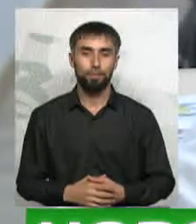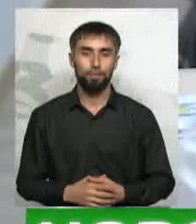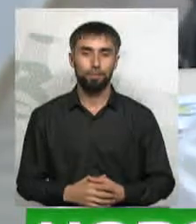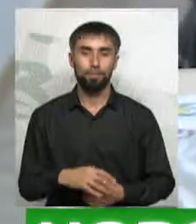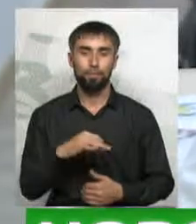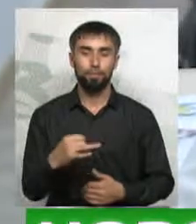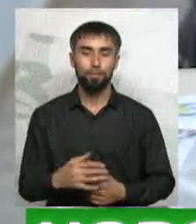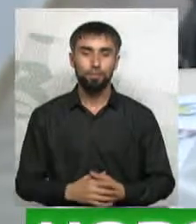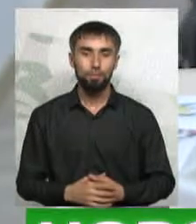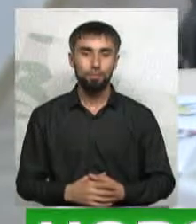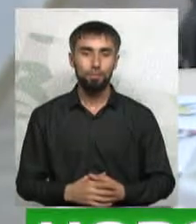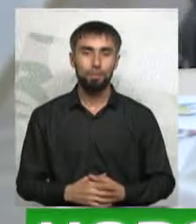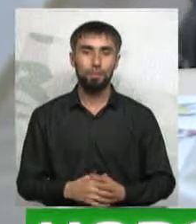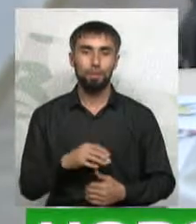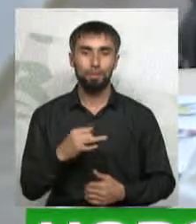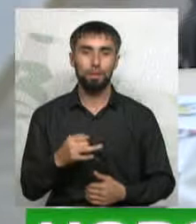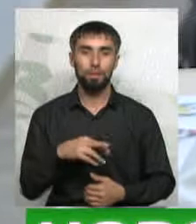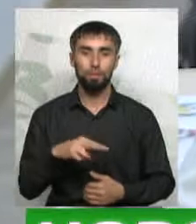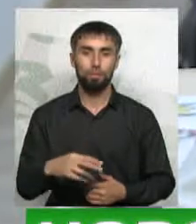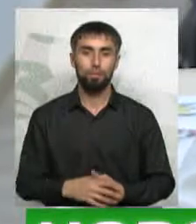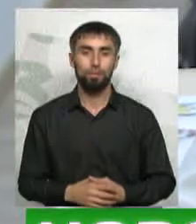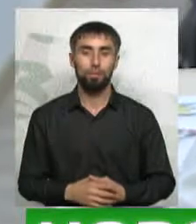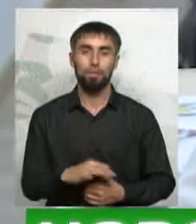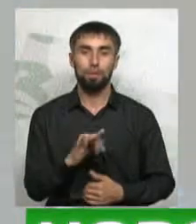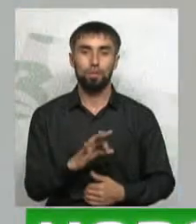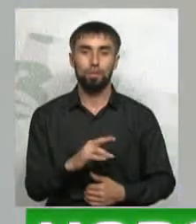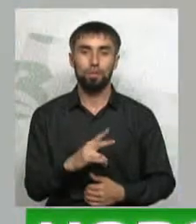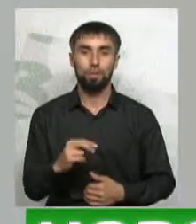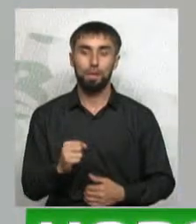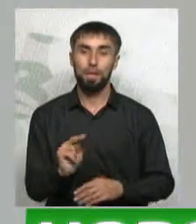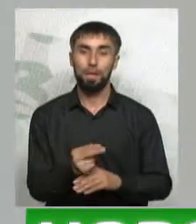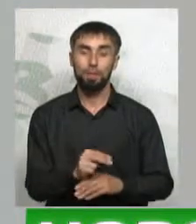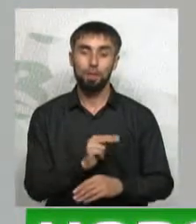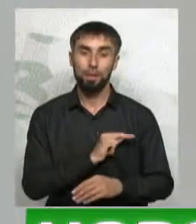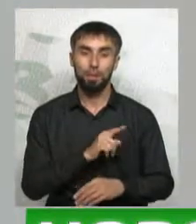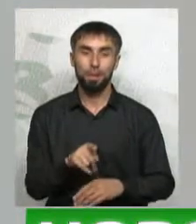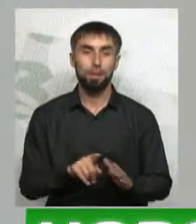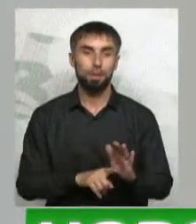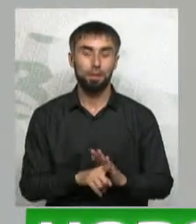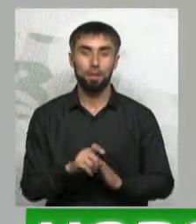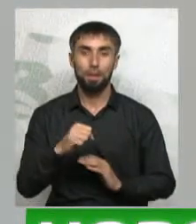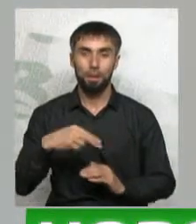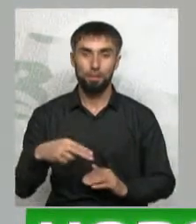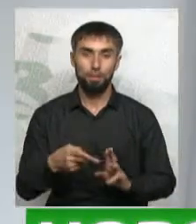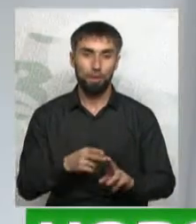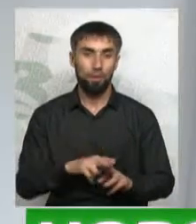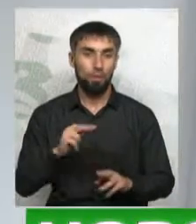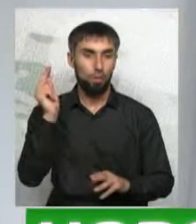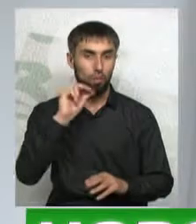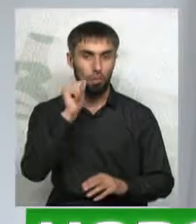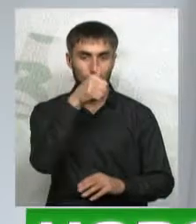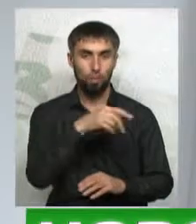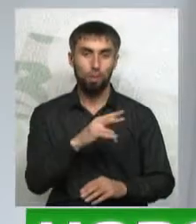И еще пол. И окна. Ремонтные работы здесь начались в апреле, поэтому учебный год